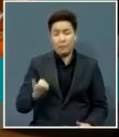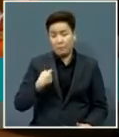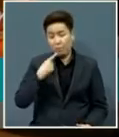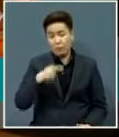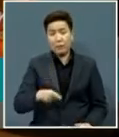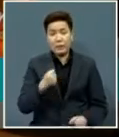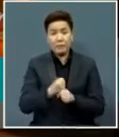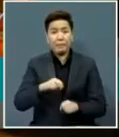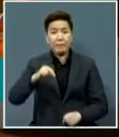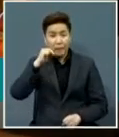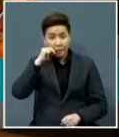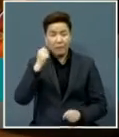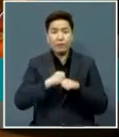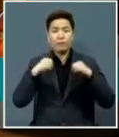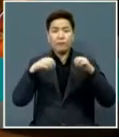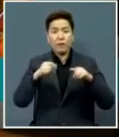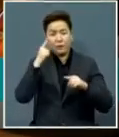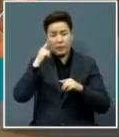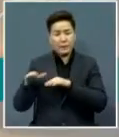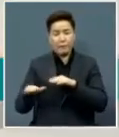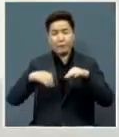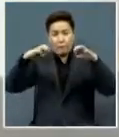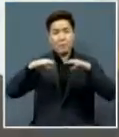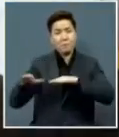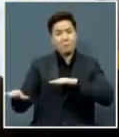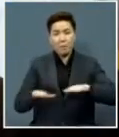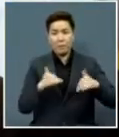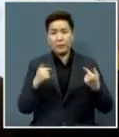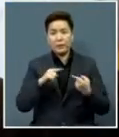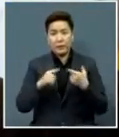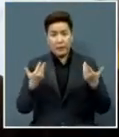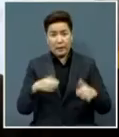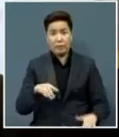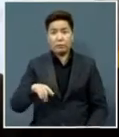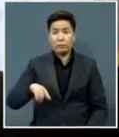ครับทางระบายน้ำแล้วก็ไฟฟ้านี่ครับเตรียมรับฝนเต็มที่ครับ นอกจากที่เราจะ